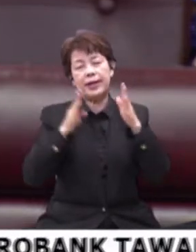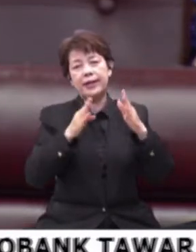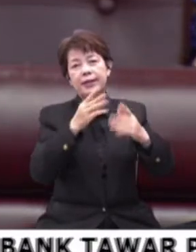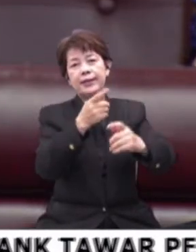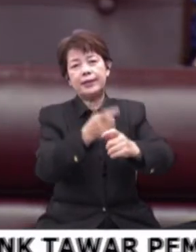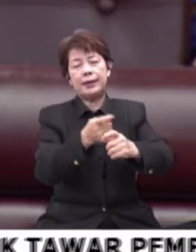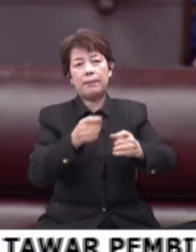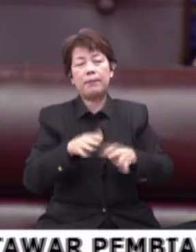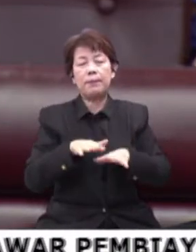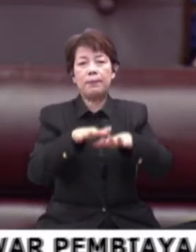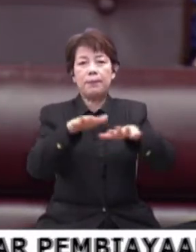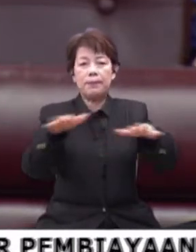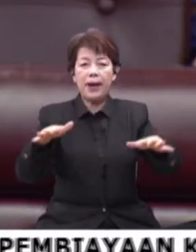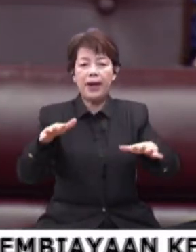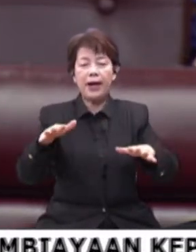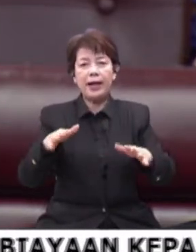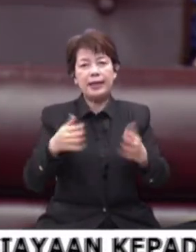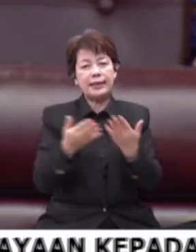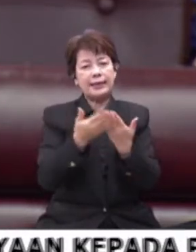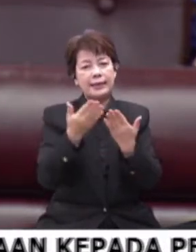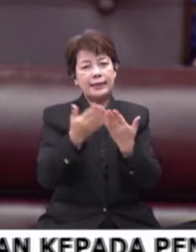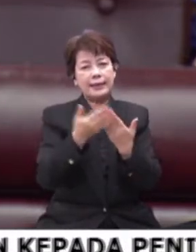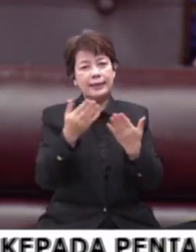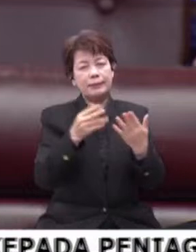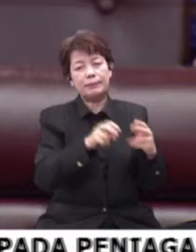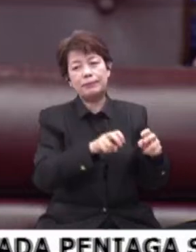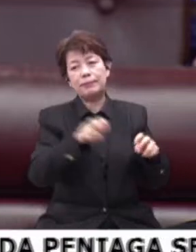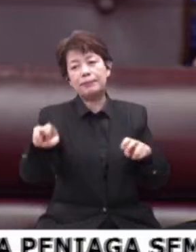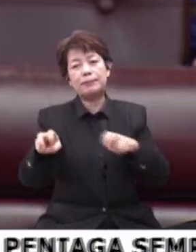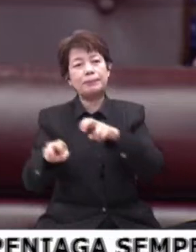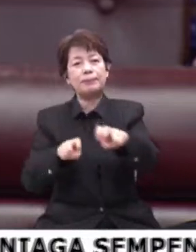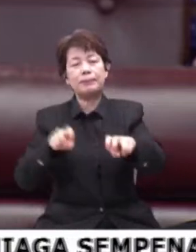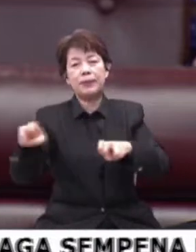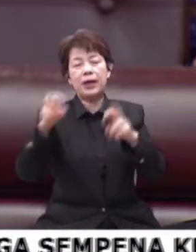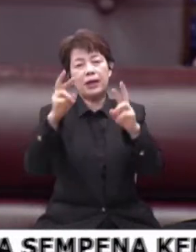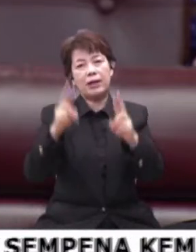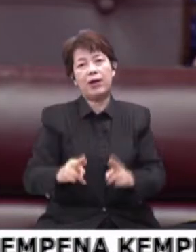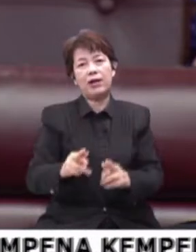mendapatkan jurang mobility antara Bandar dan luar bandar